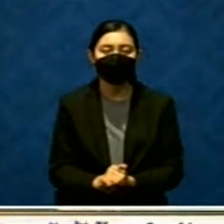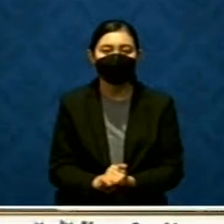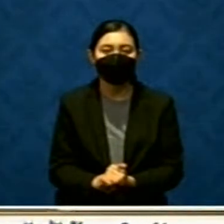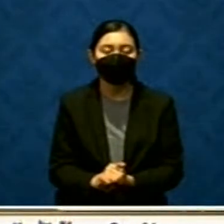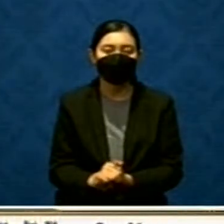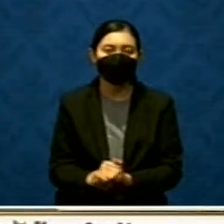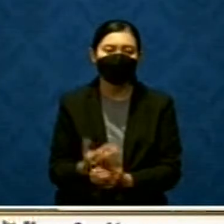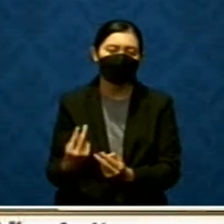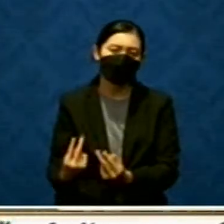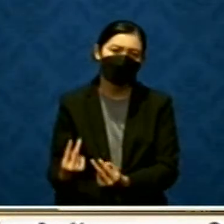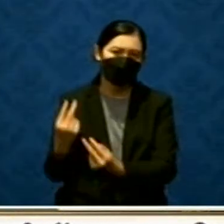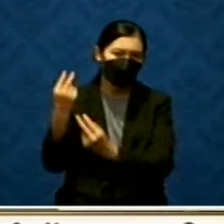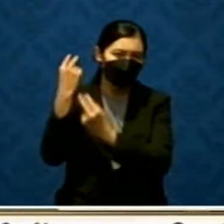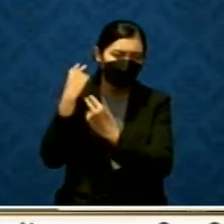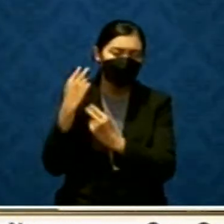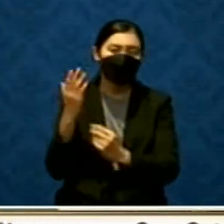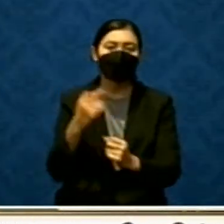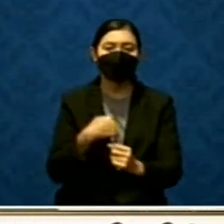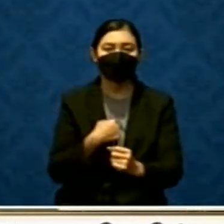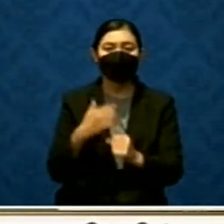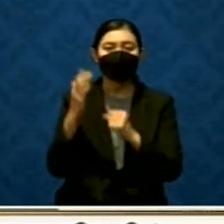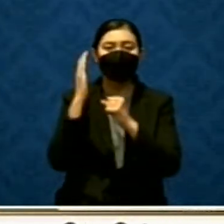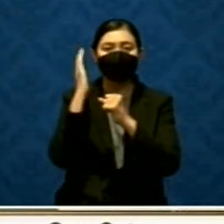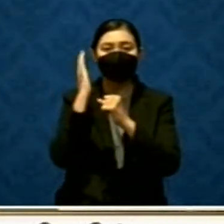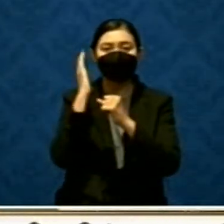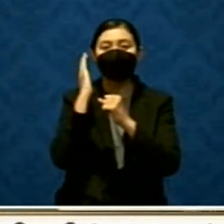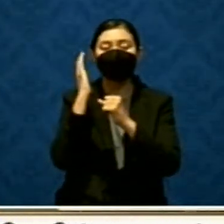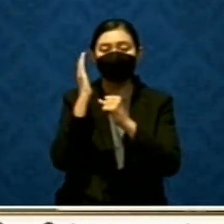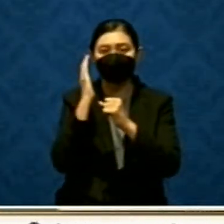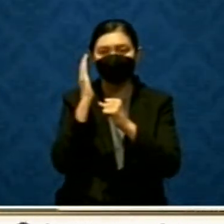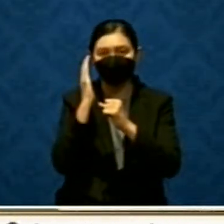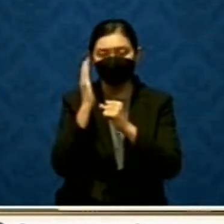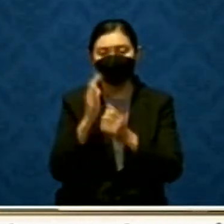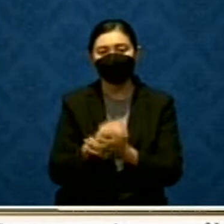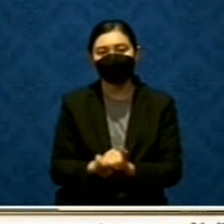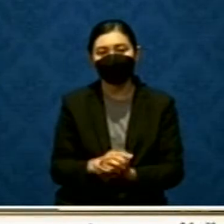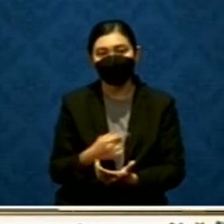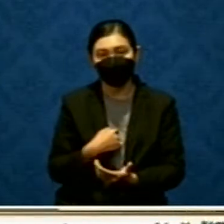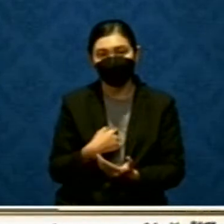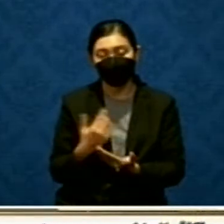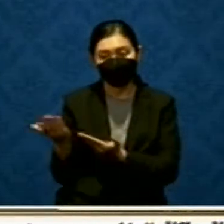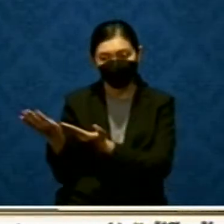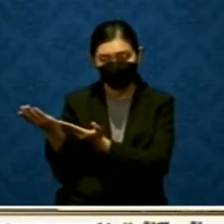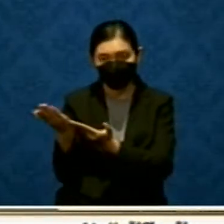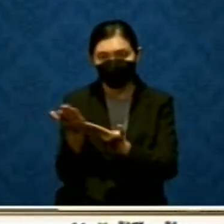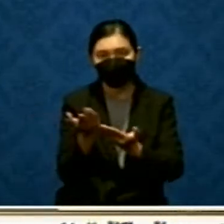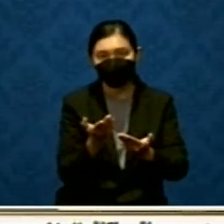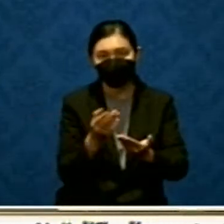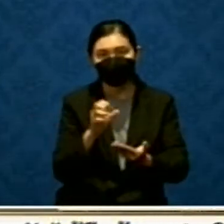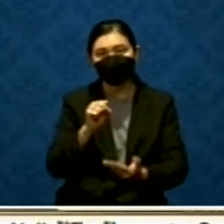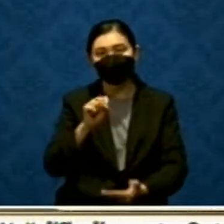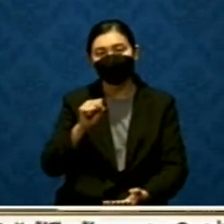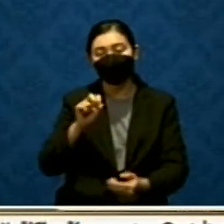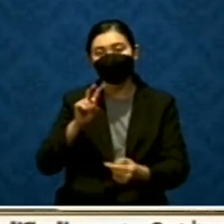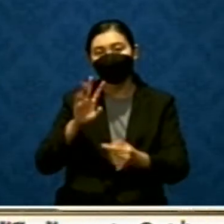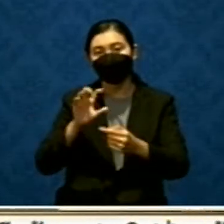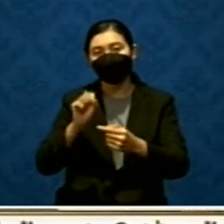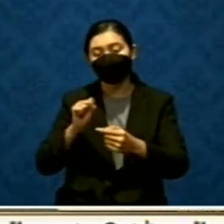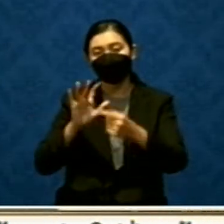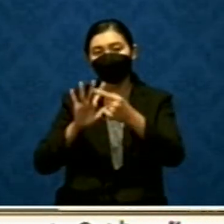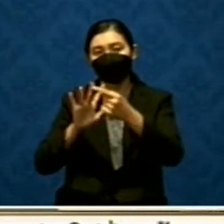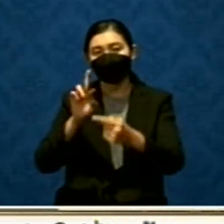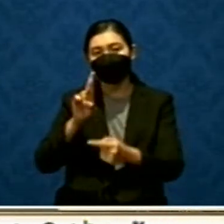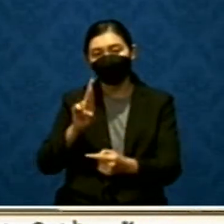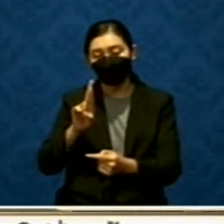าผมได้เคยนะครับเรียนเชิญท่านส.ส.สุรเชษฐ์นะครับในที่ประชุมสภาแห่งนี้ว่